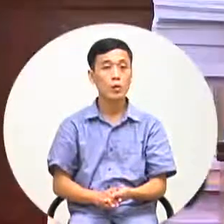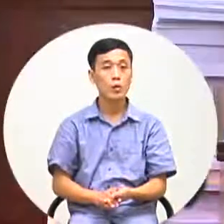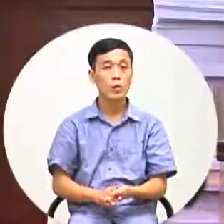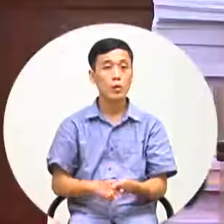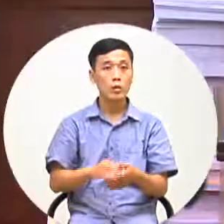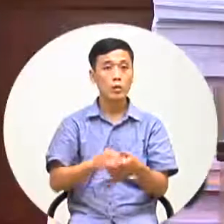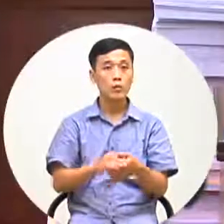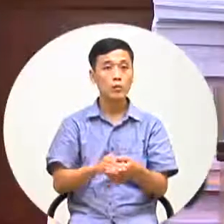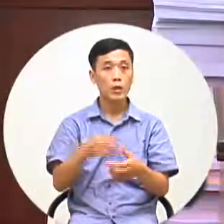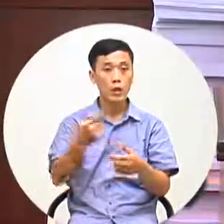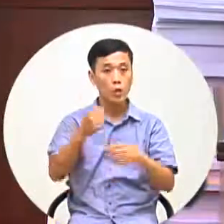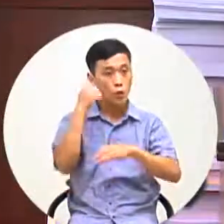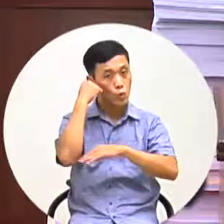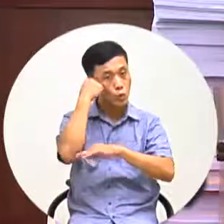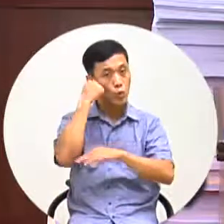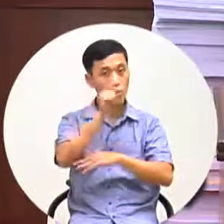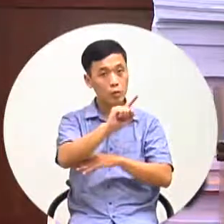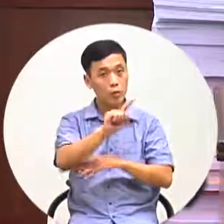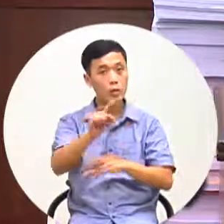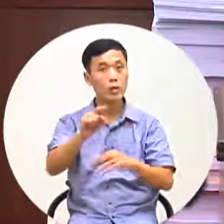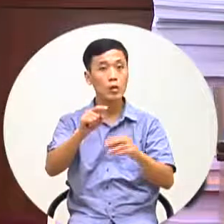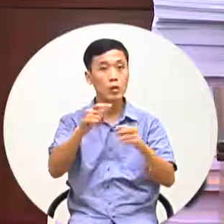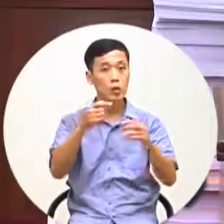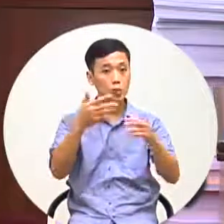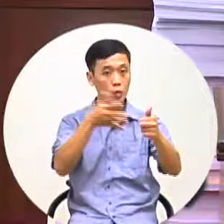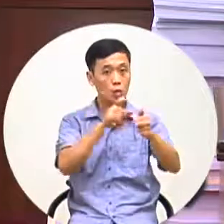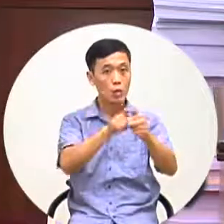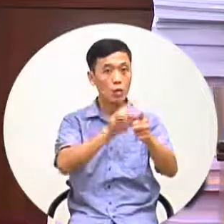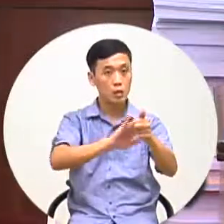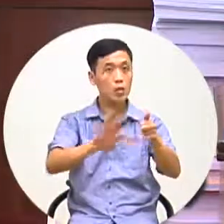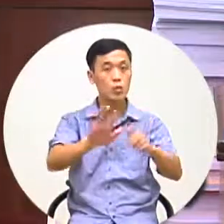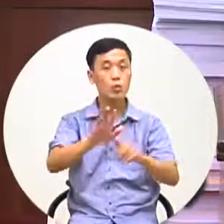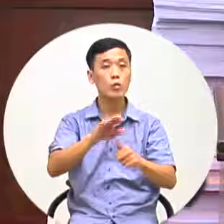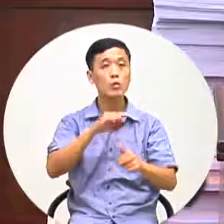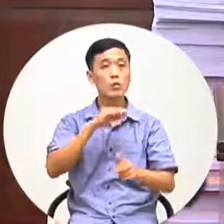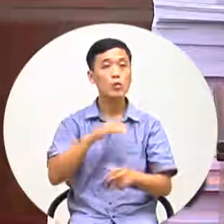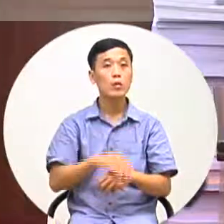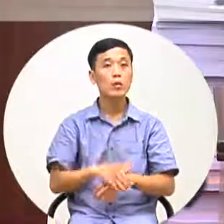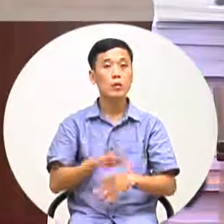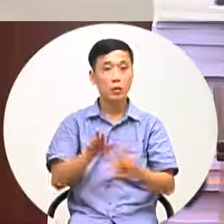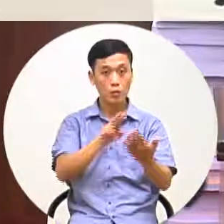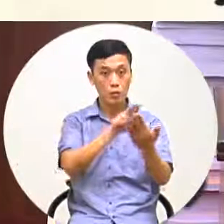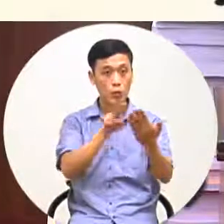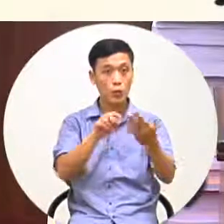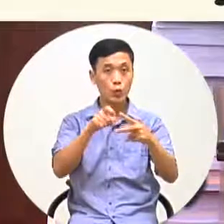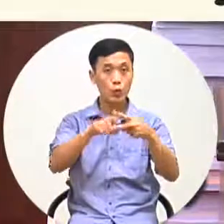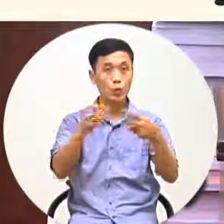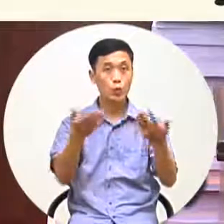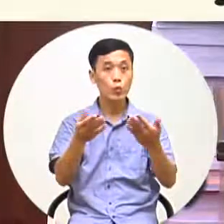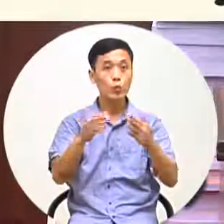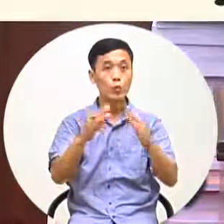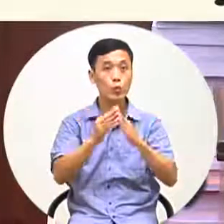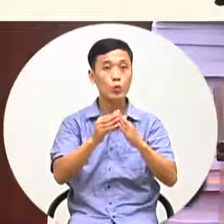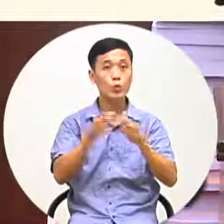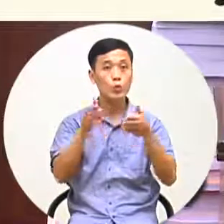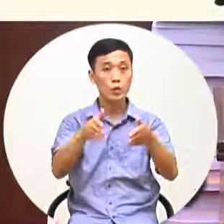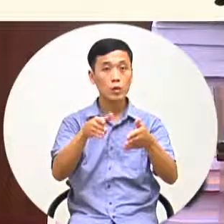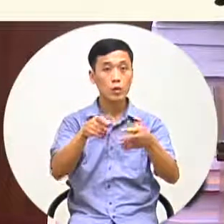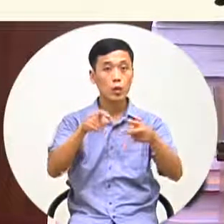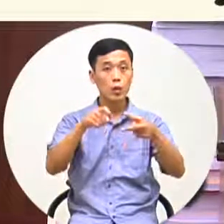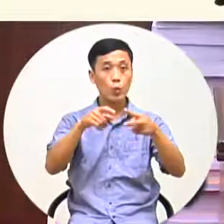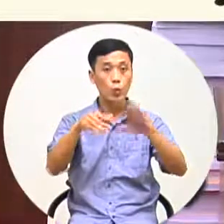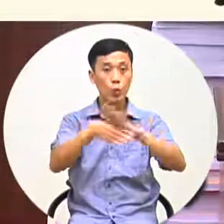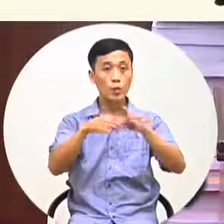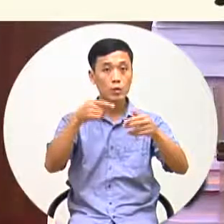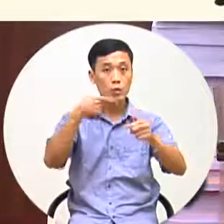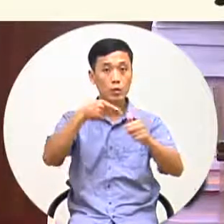行的问题，所以咱今仔看到这个公务局对不对？吼，伊这个建设文教福利场馆对不对？吼，